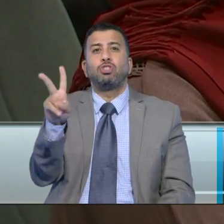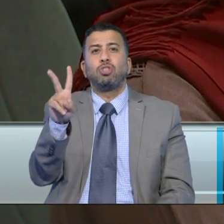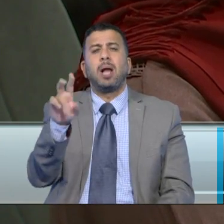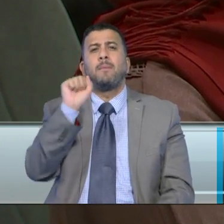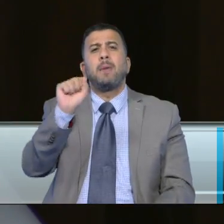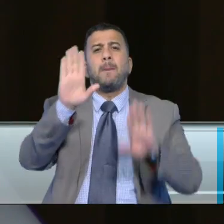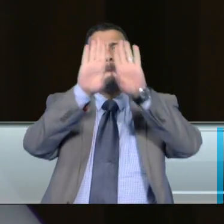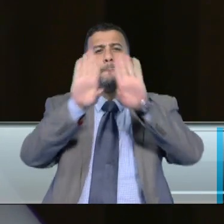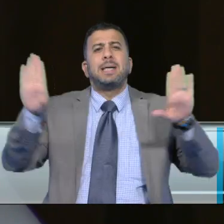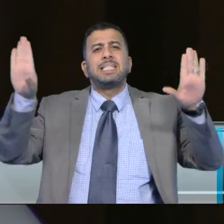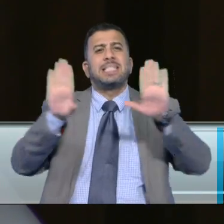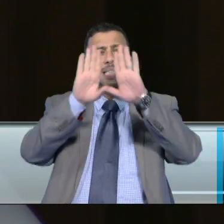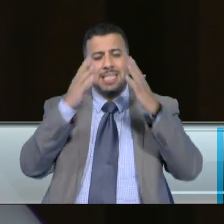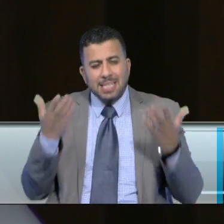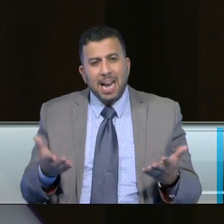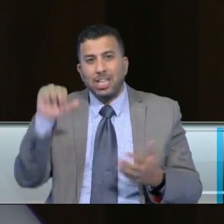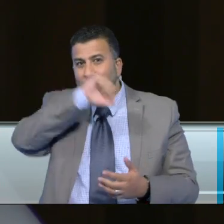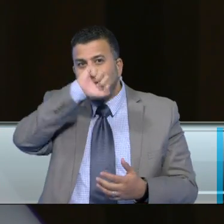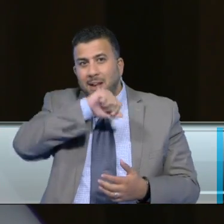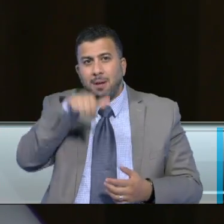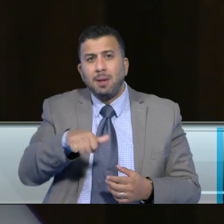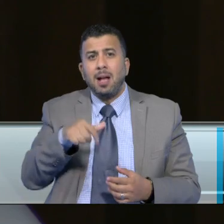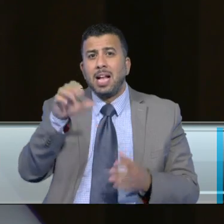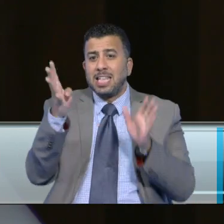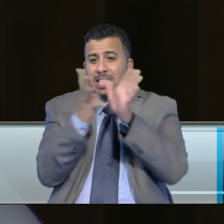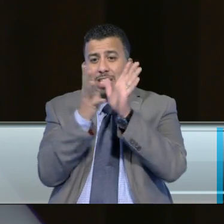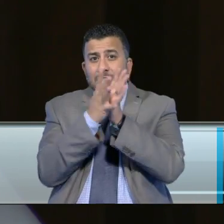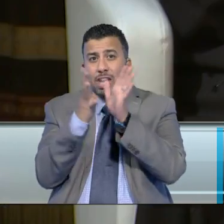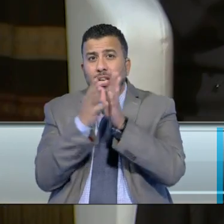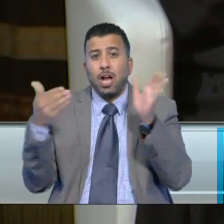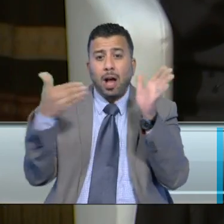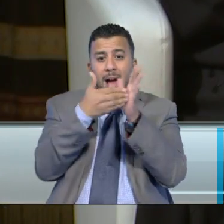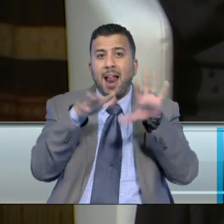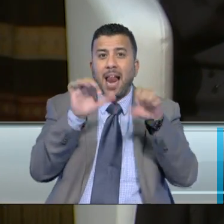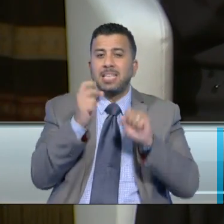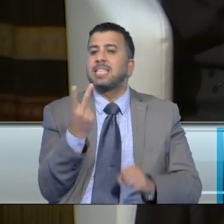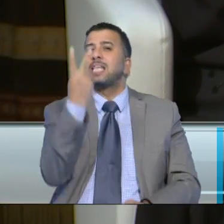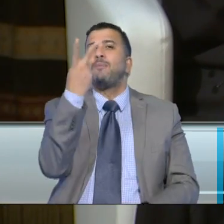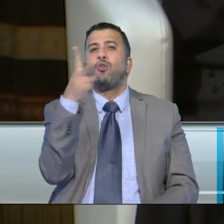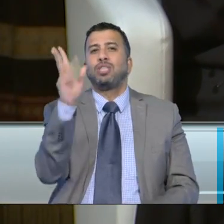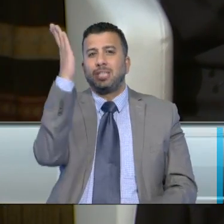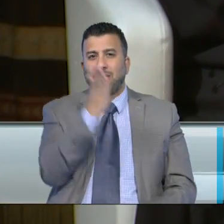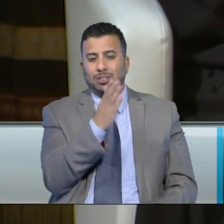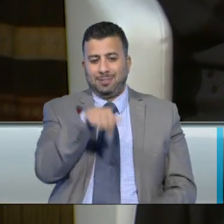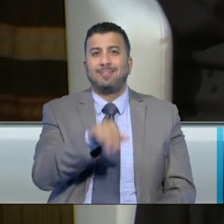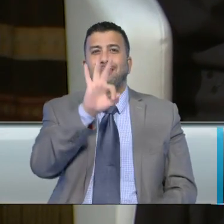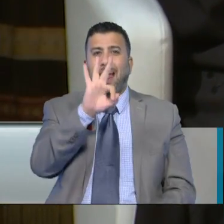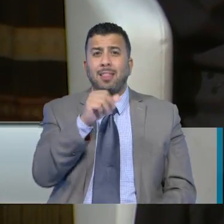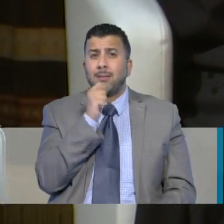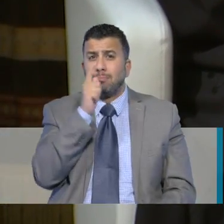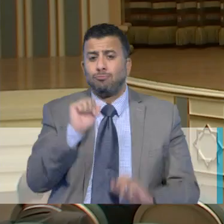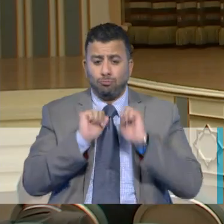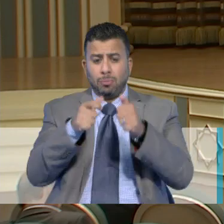أيام الشارقة المسرحية التي تنطلق في 19 وحتى 27 من الشهر الجاري. هذا ويشارك